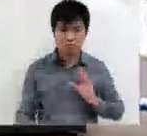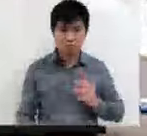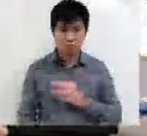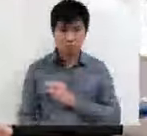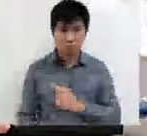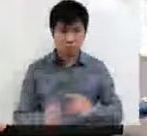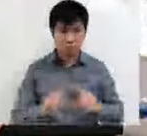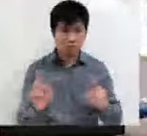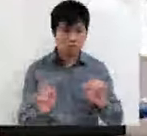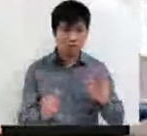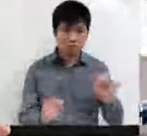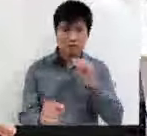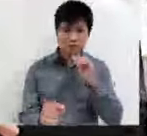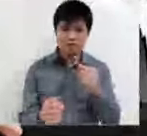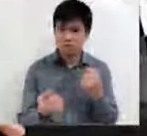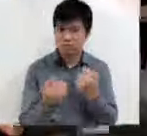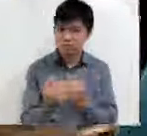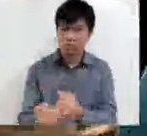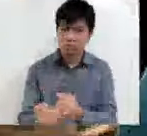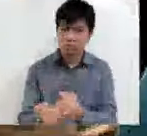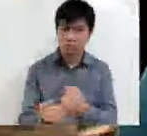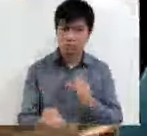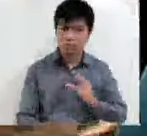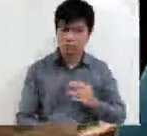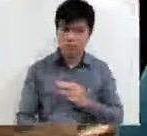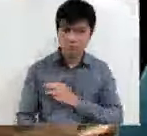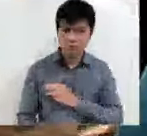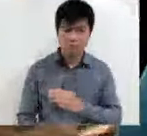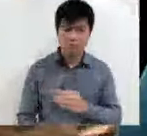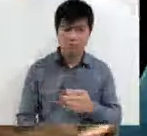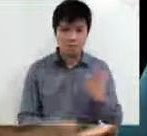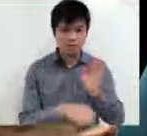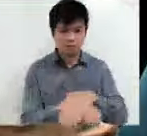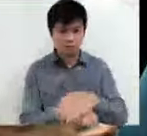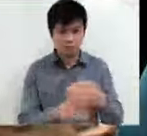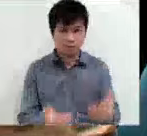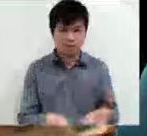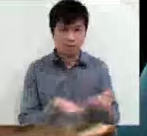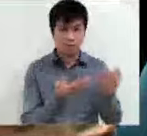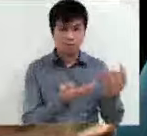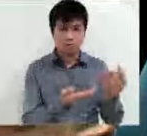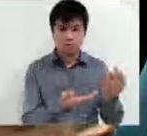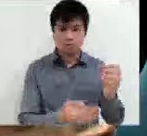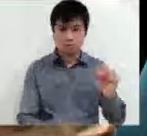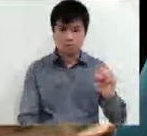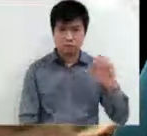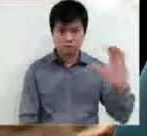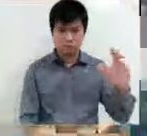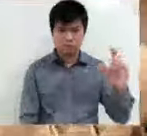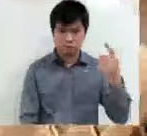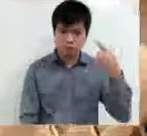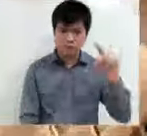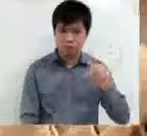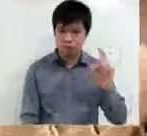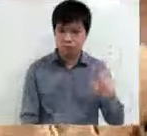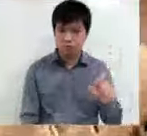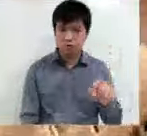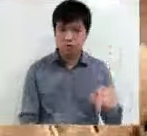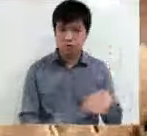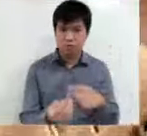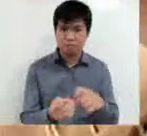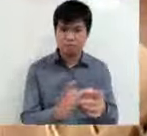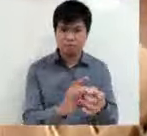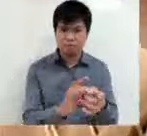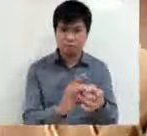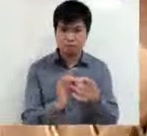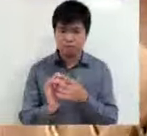ng komite, mapipilitan silang maghain ng petisyon sa Korte Suprema para questionin ang umano'y illegal detention at